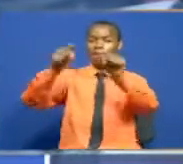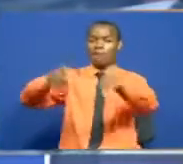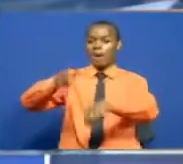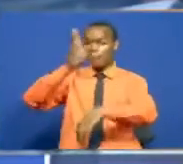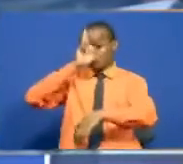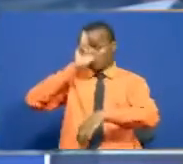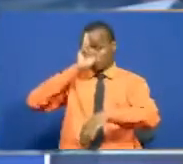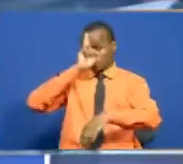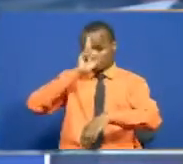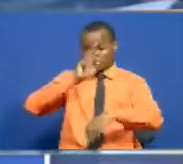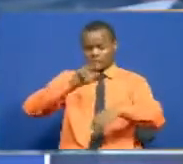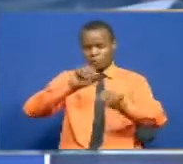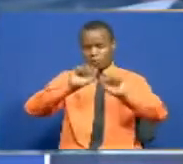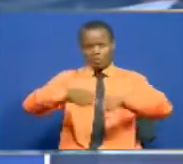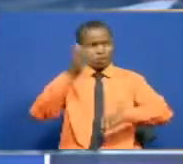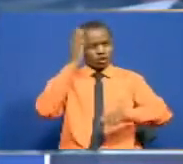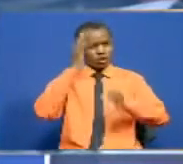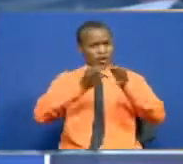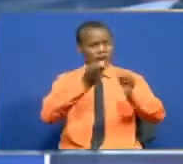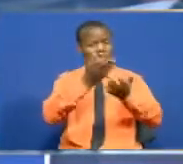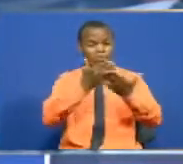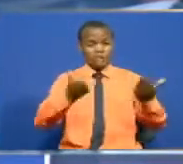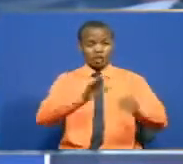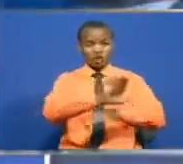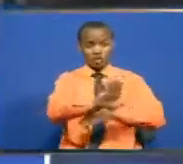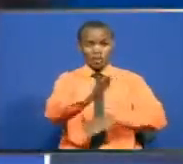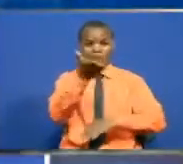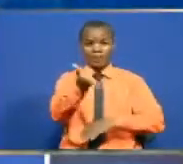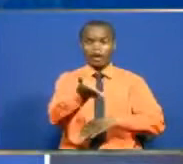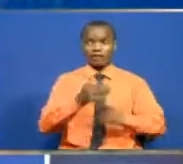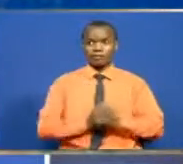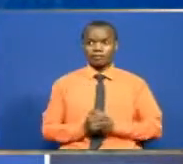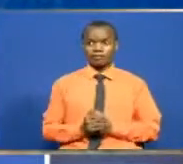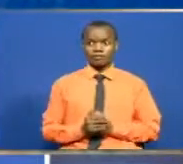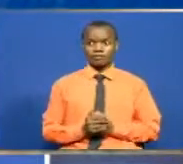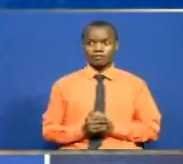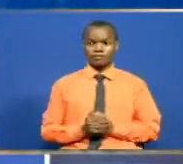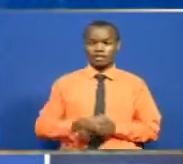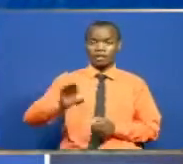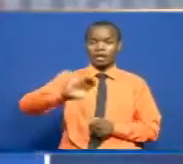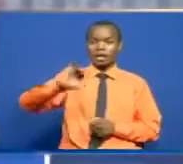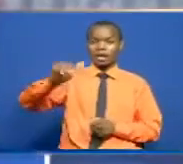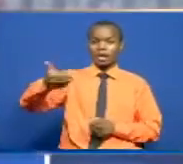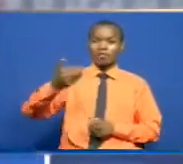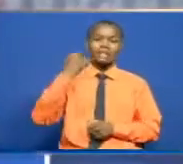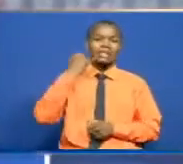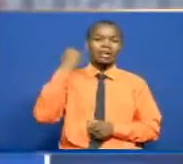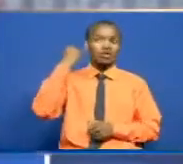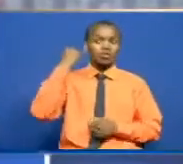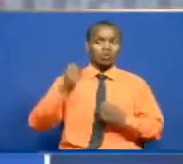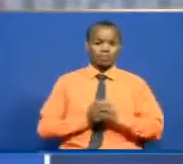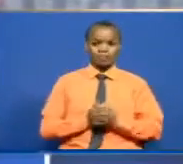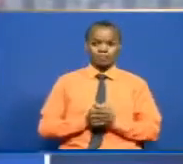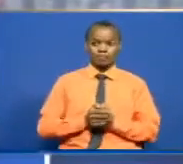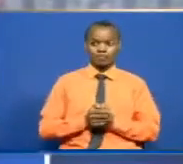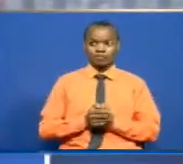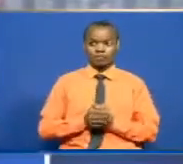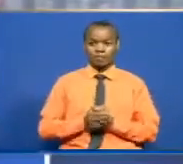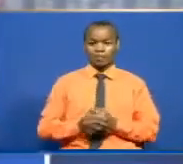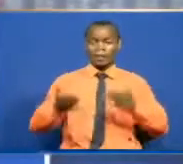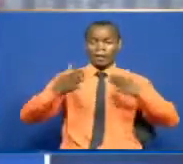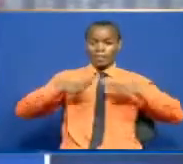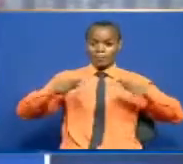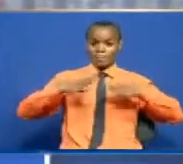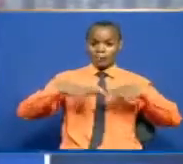polisi ili kubaini wapo vifaa hivyo ni vyao. Katika kaunti ya Nakuru, wapelelezi katika eneo la